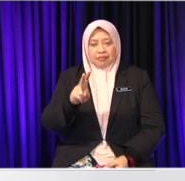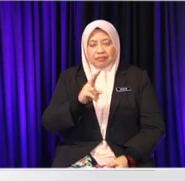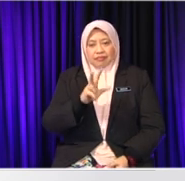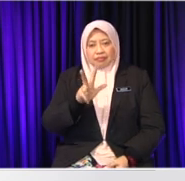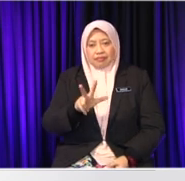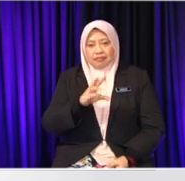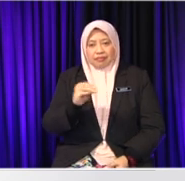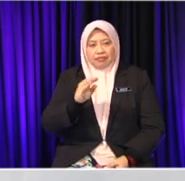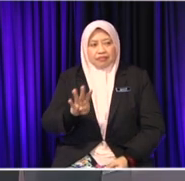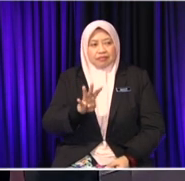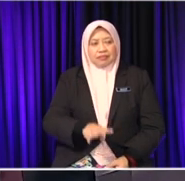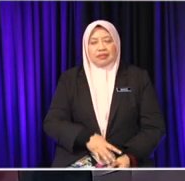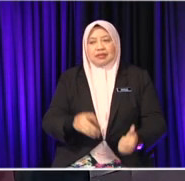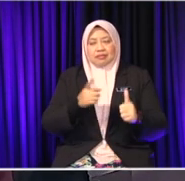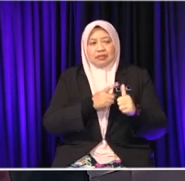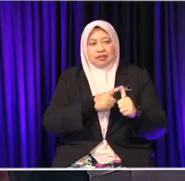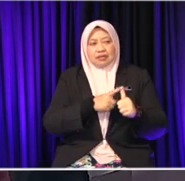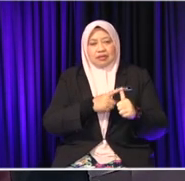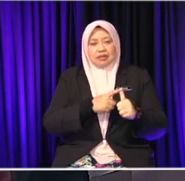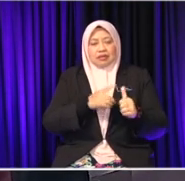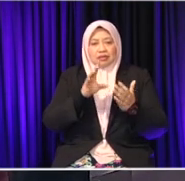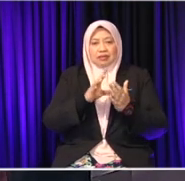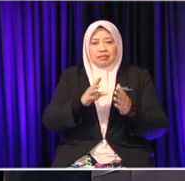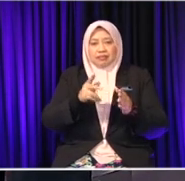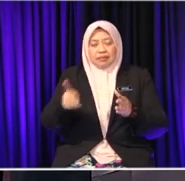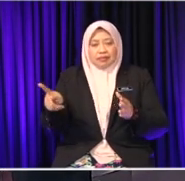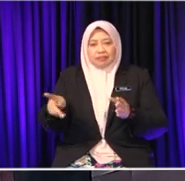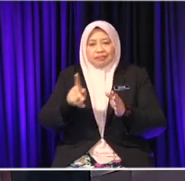yang pertama sekali untuk pihak ketiga